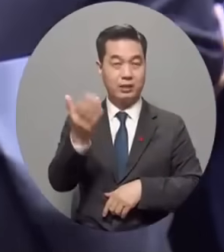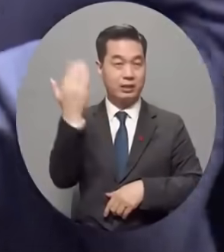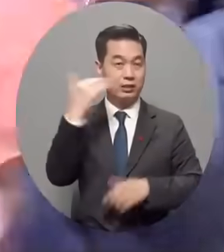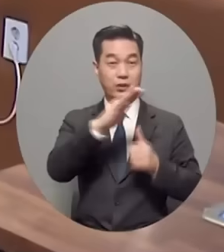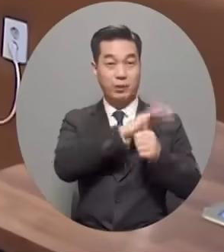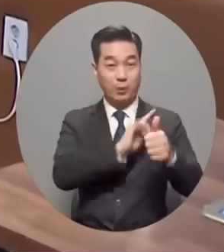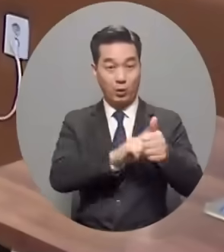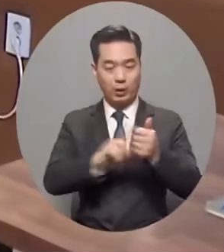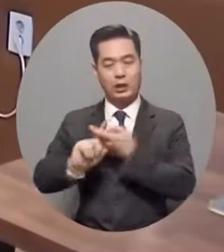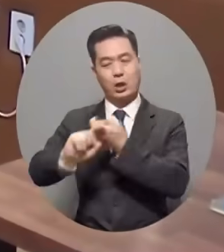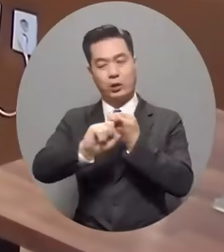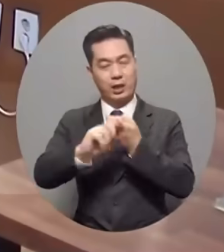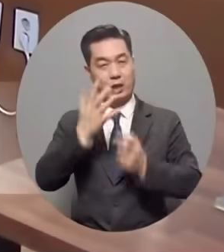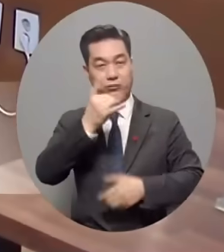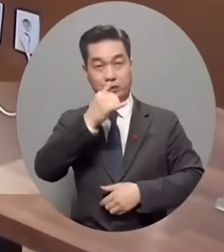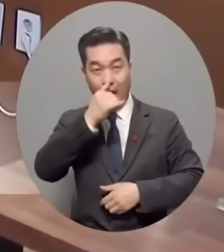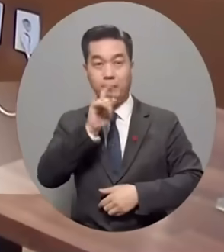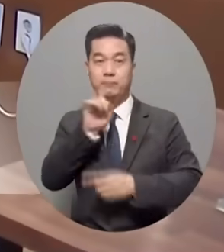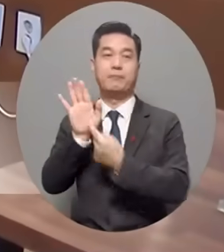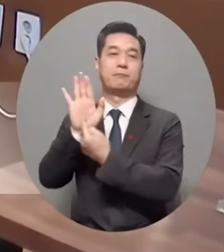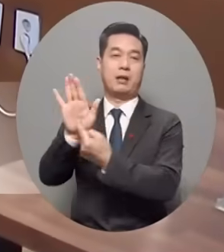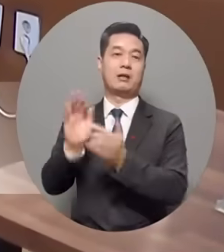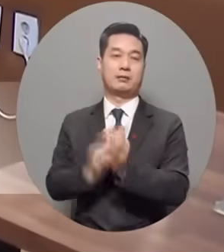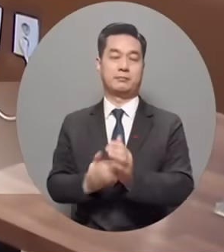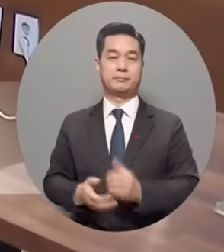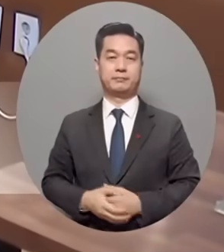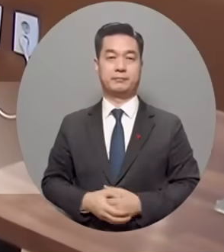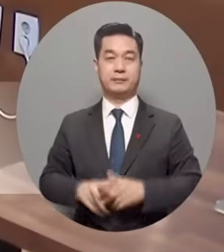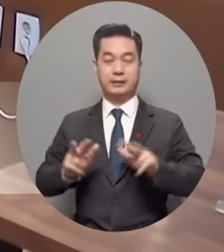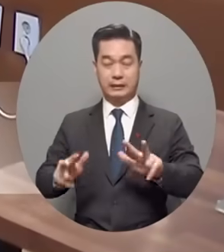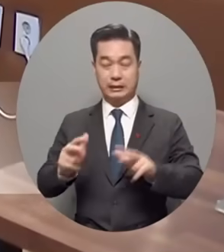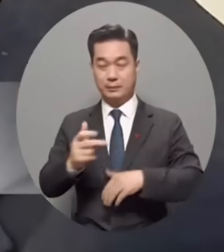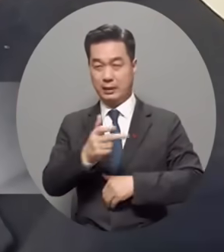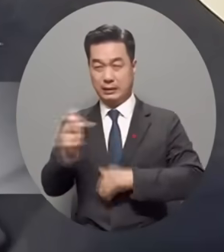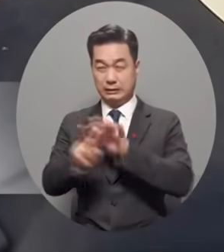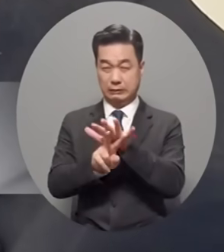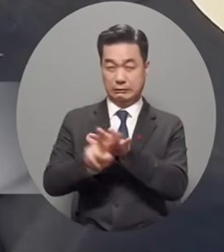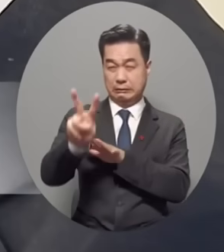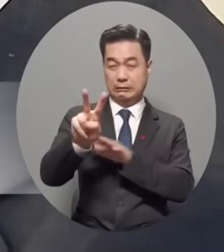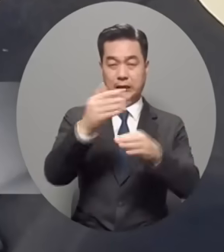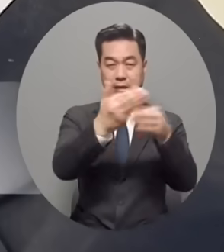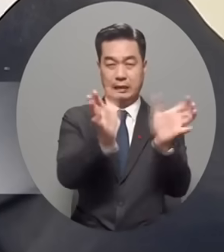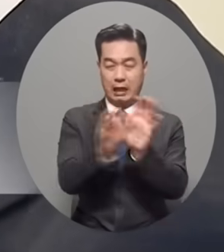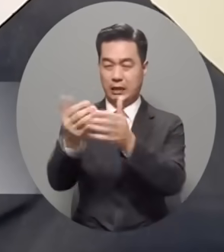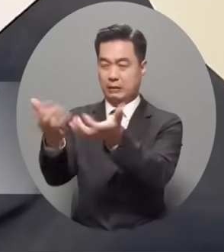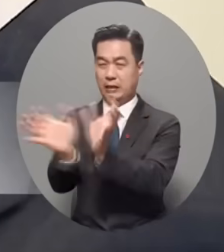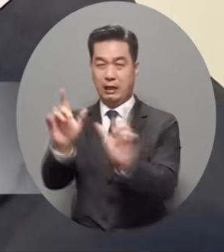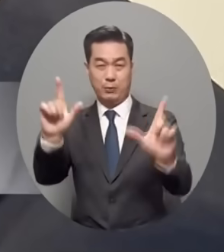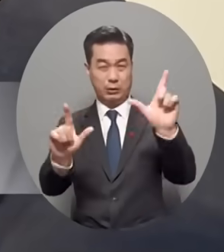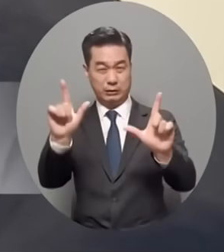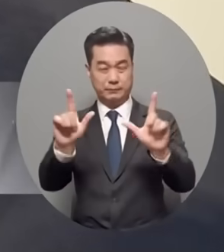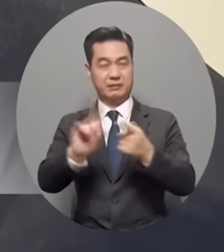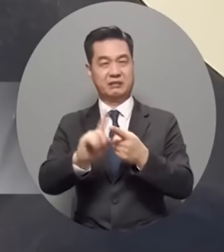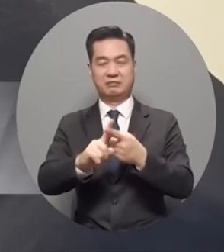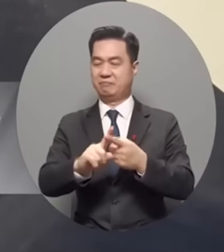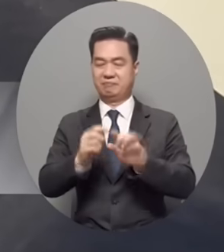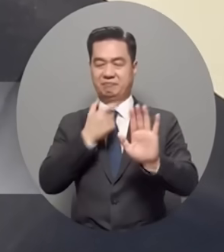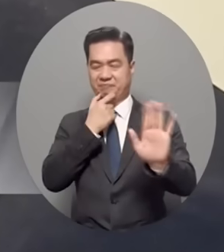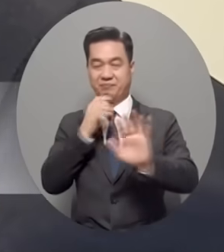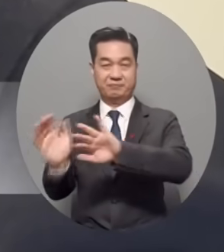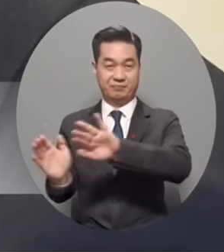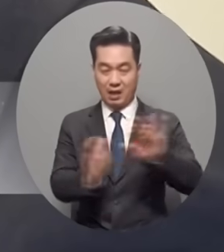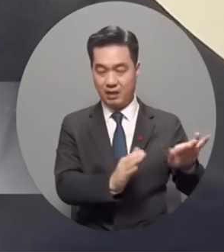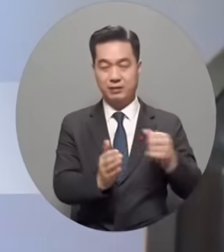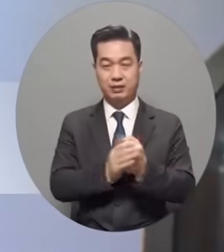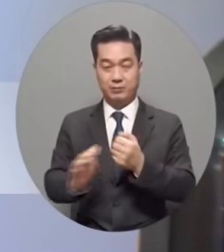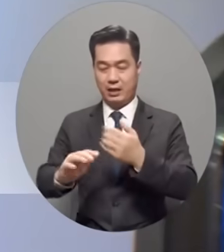밝혔습니다. 이준석 전 대표가 현재의 거대 양당 체제에 대한 한계를 자신의 창당 배경으로 한 만큼 갇힌